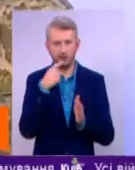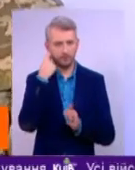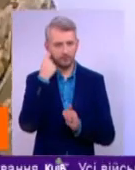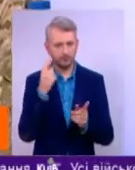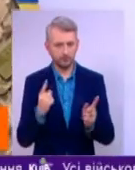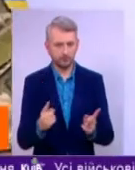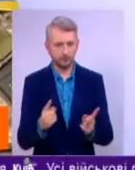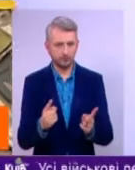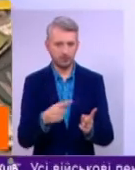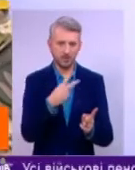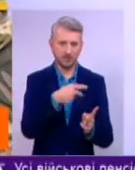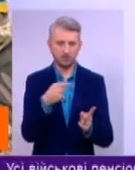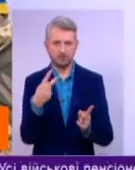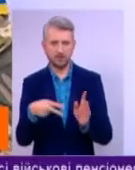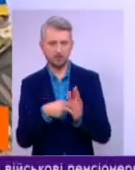27-річного віку.